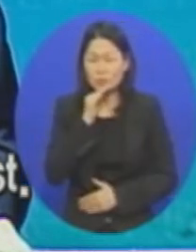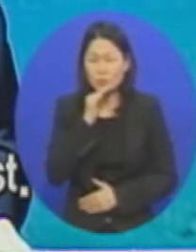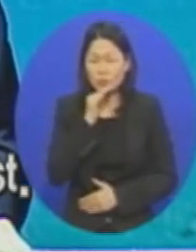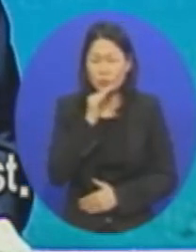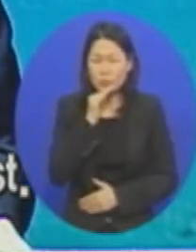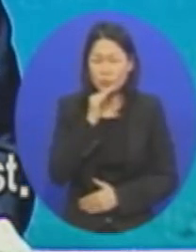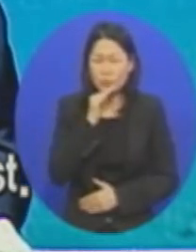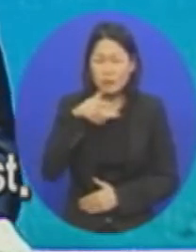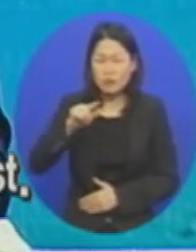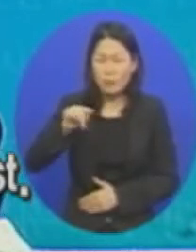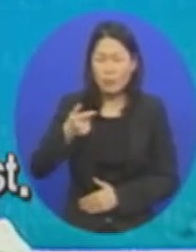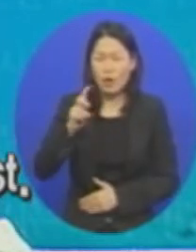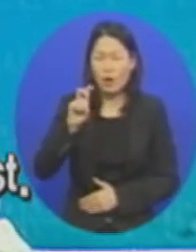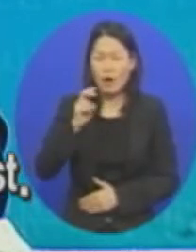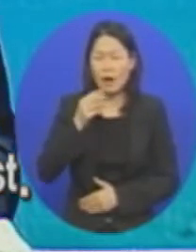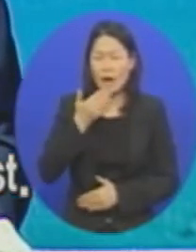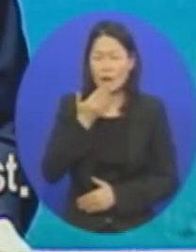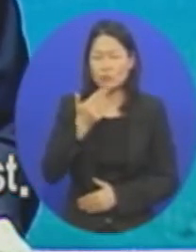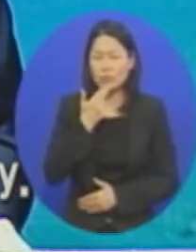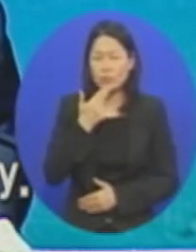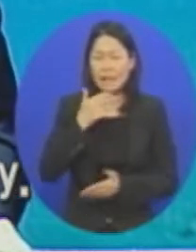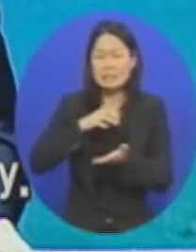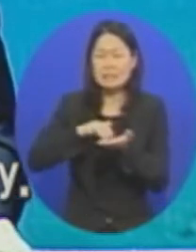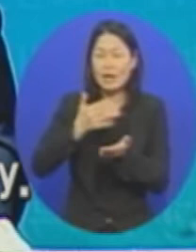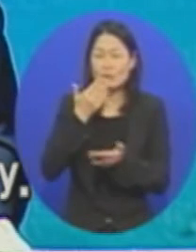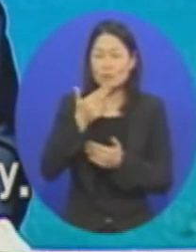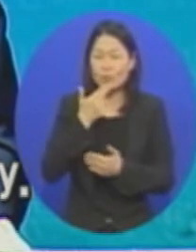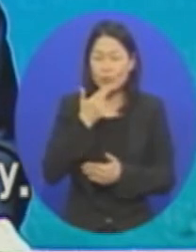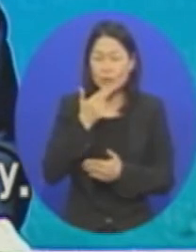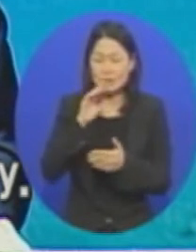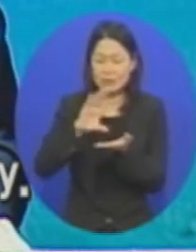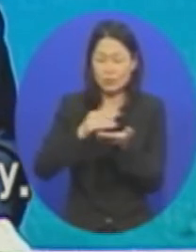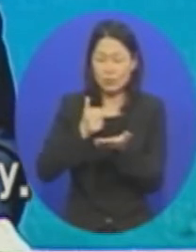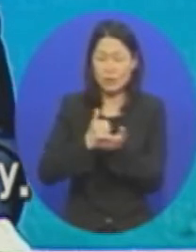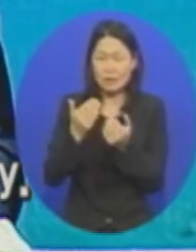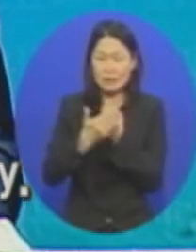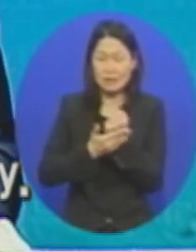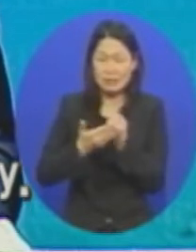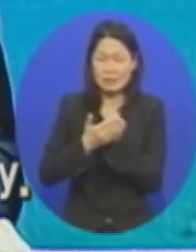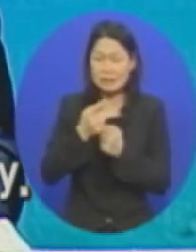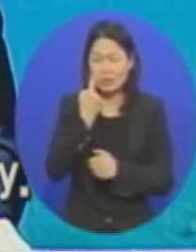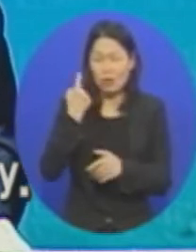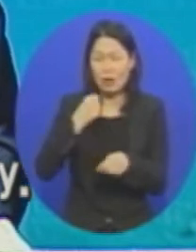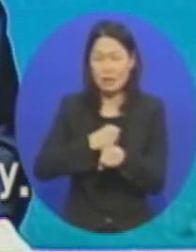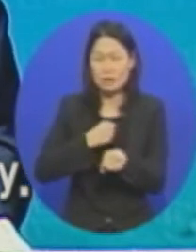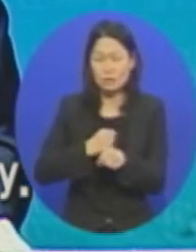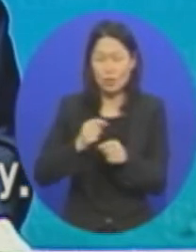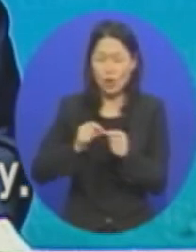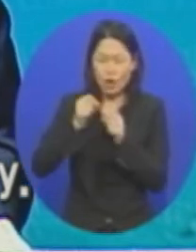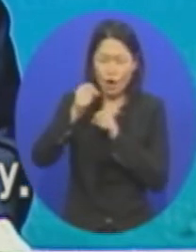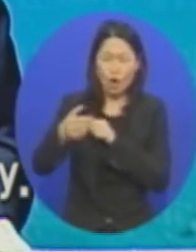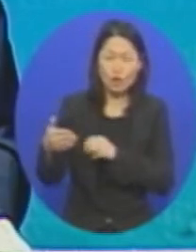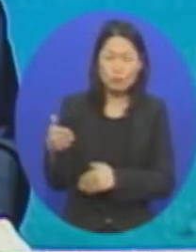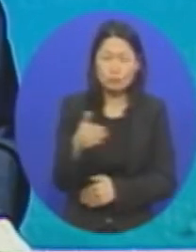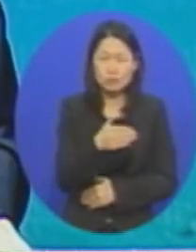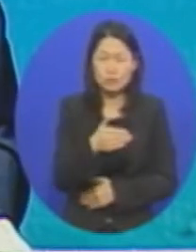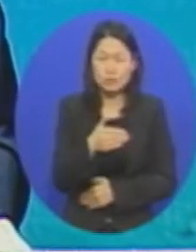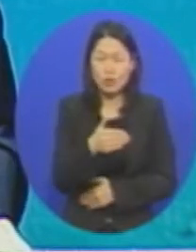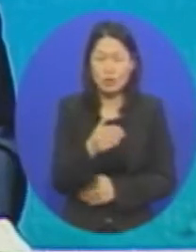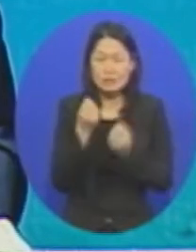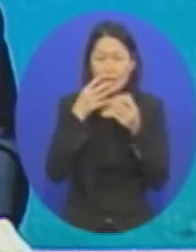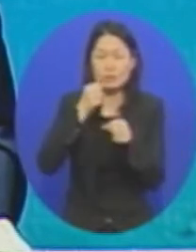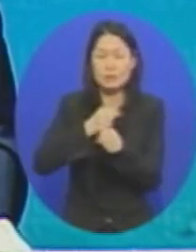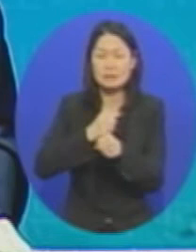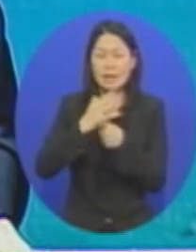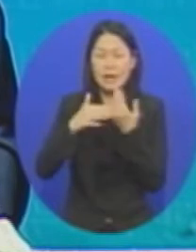이방인에게 전하게 하시고 영원부터 만물을 창조하신 하나님 속에 감추어졌던 비밀의 경륜이